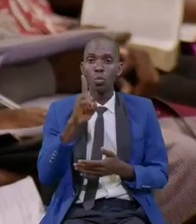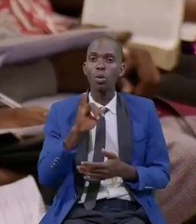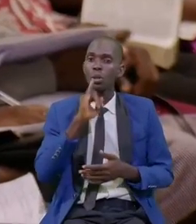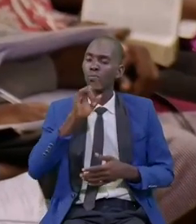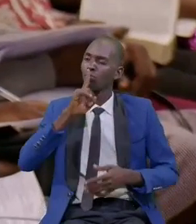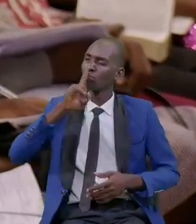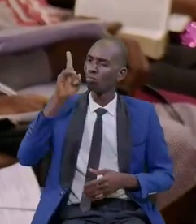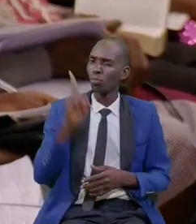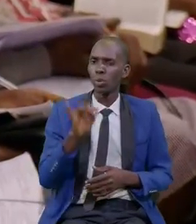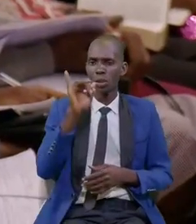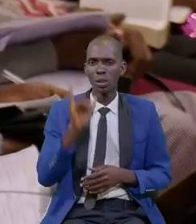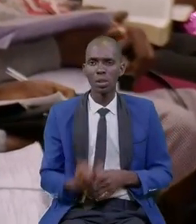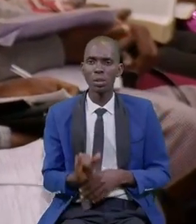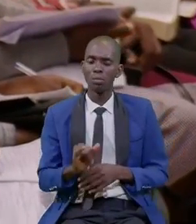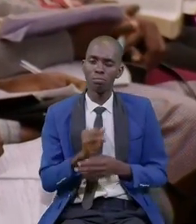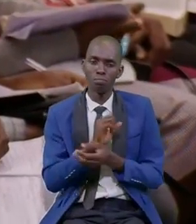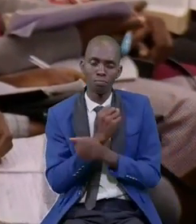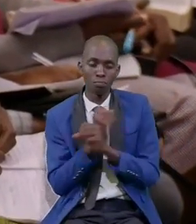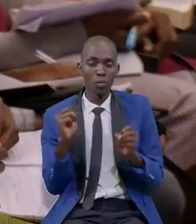réellement converti, né de nouveau,